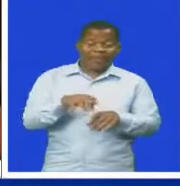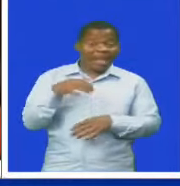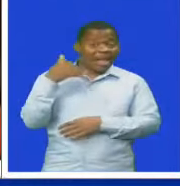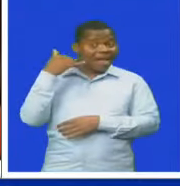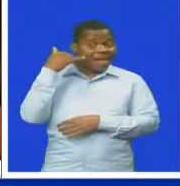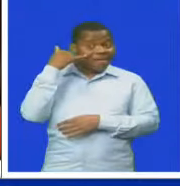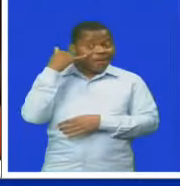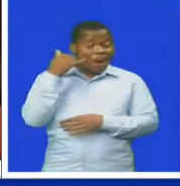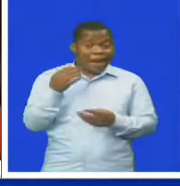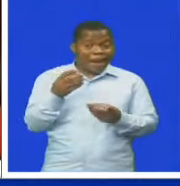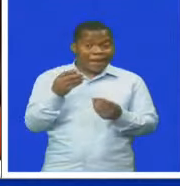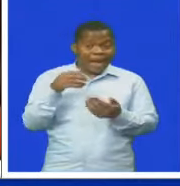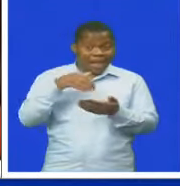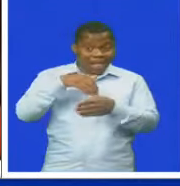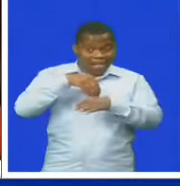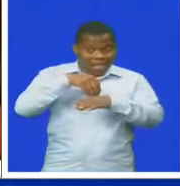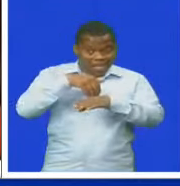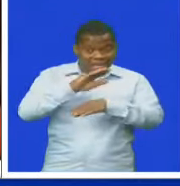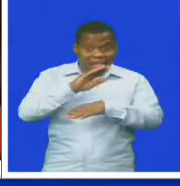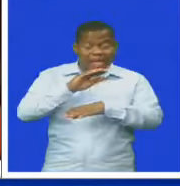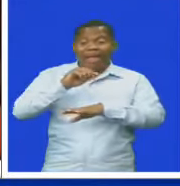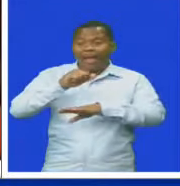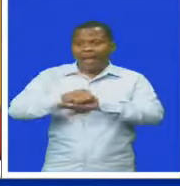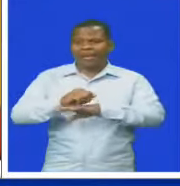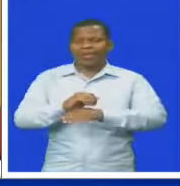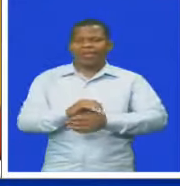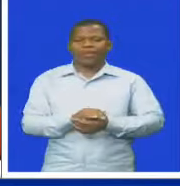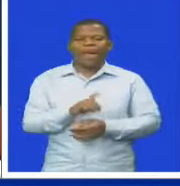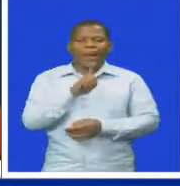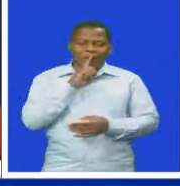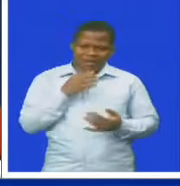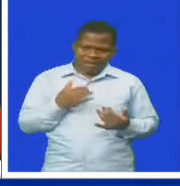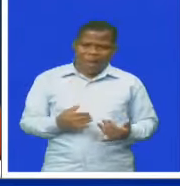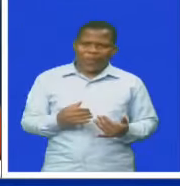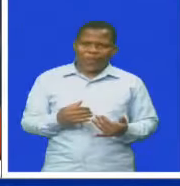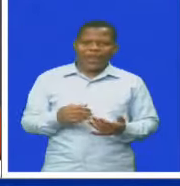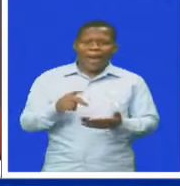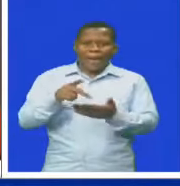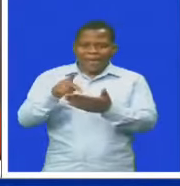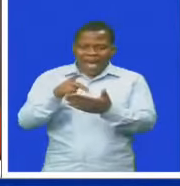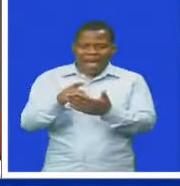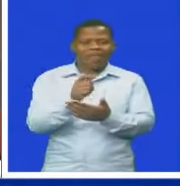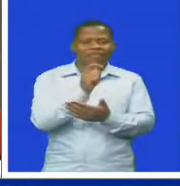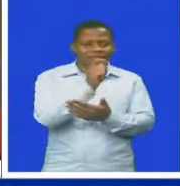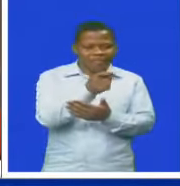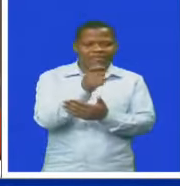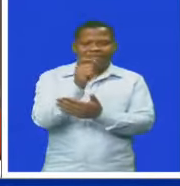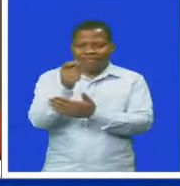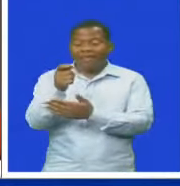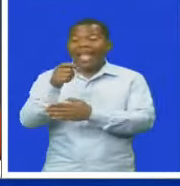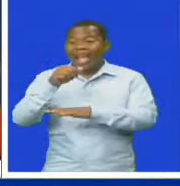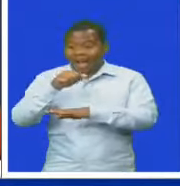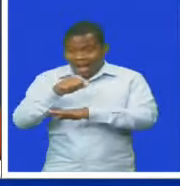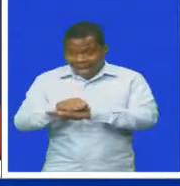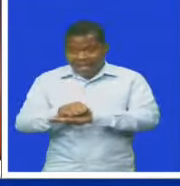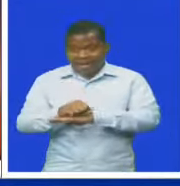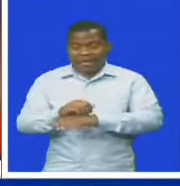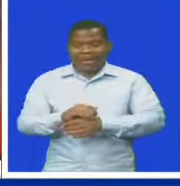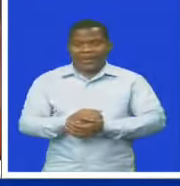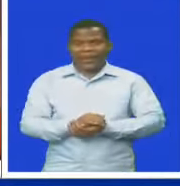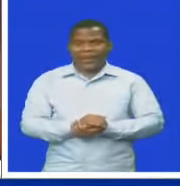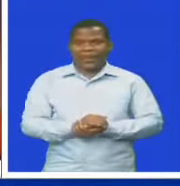dimbahla na cash sisamthatha kwanyalo kepha ke vele sesinawo lama limits kwakuthi